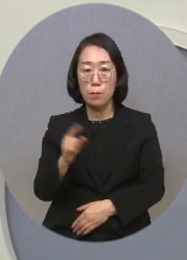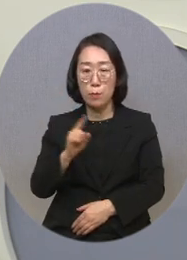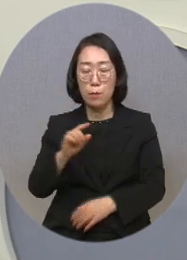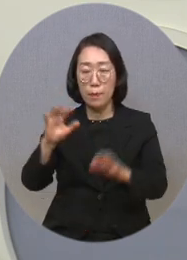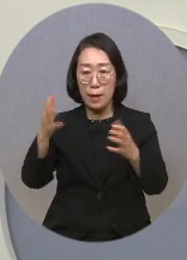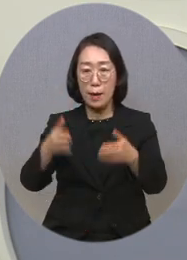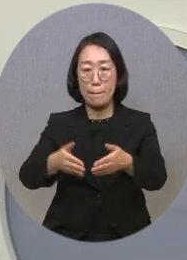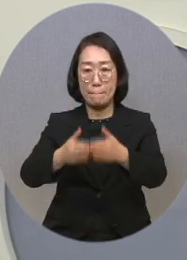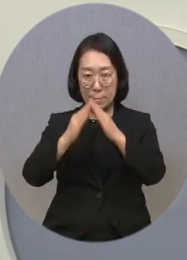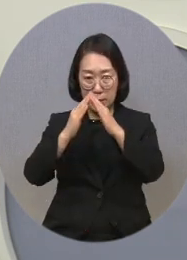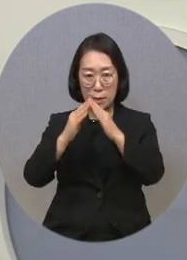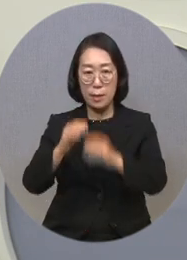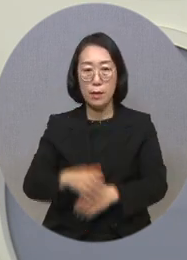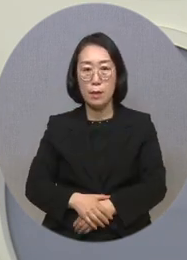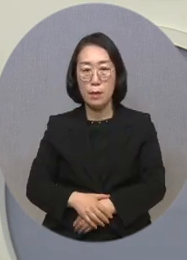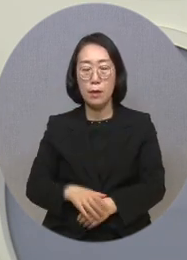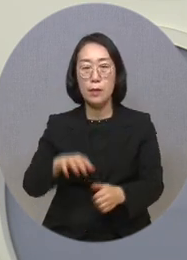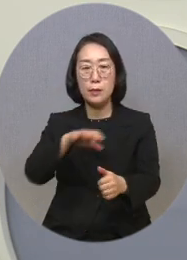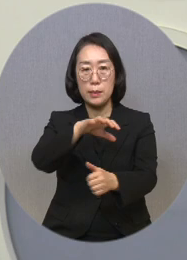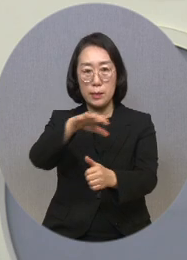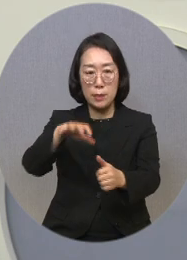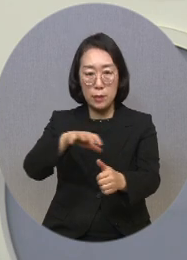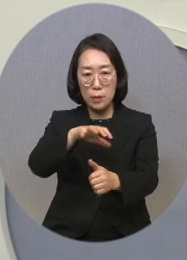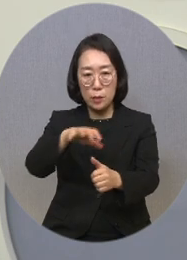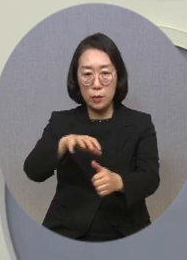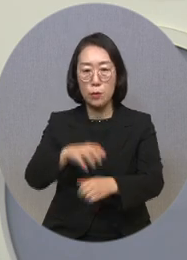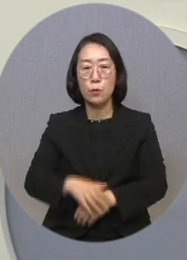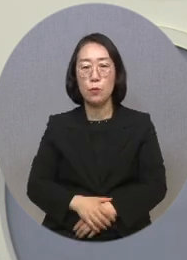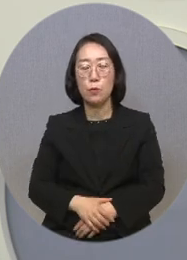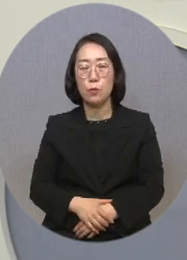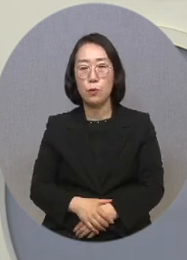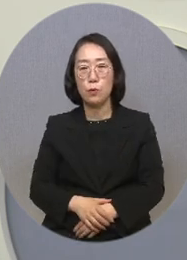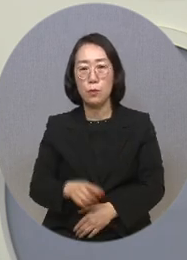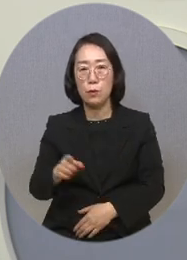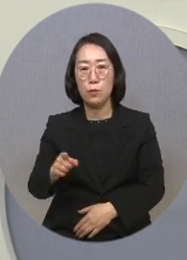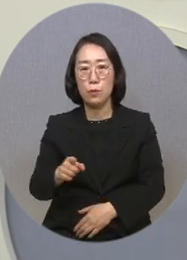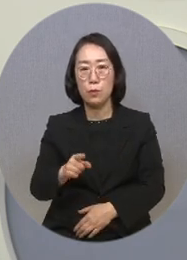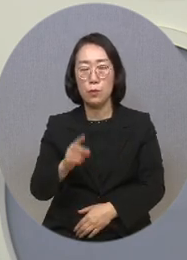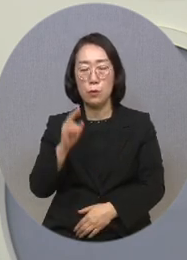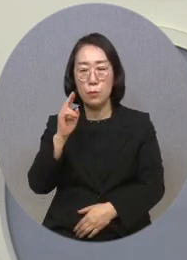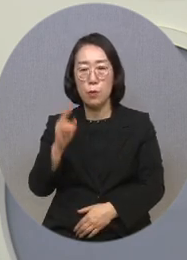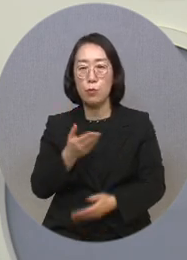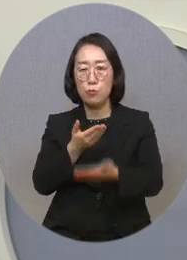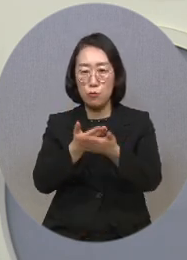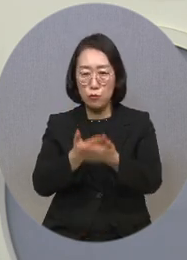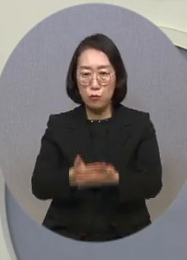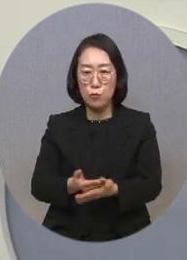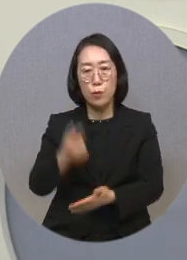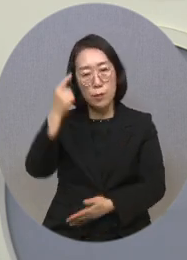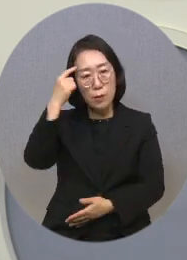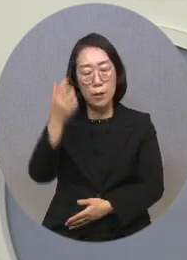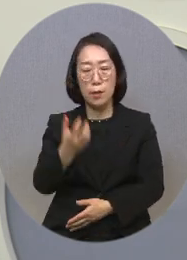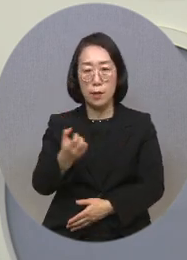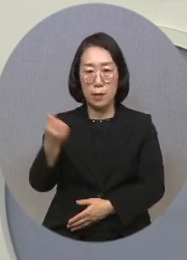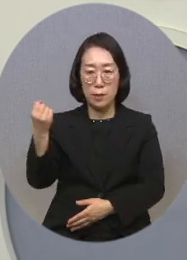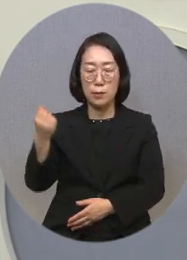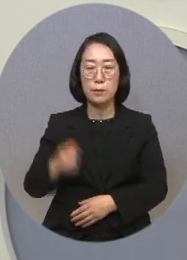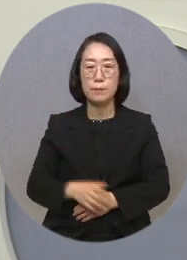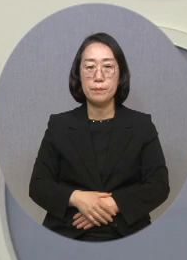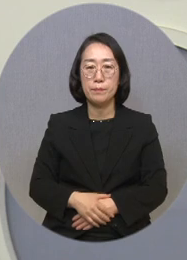나라 하나 그 지키고 나라 하나 수호하고 하는 그것에 굉장한 중점을 가지고